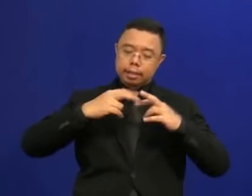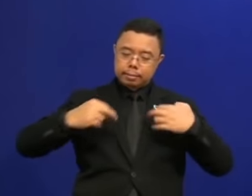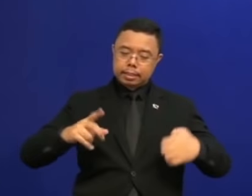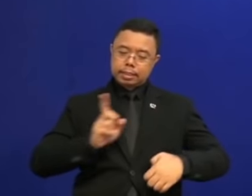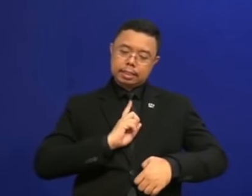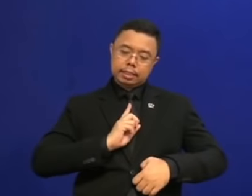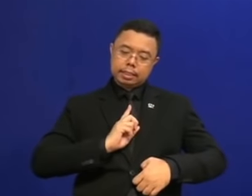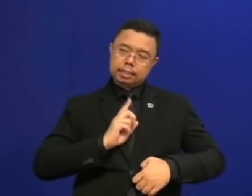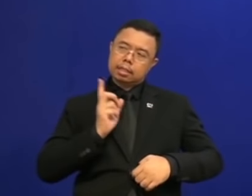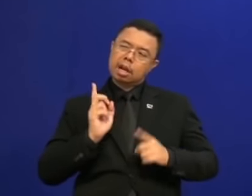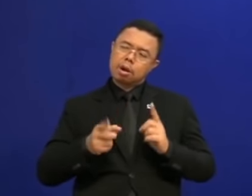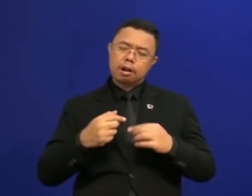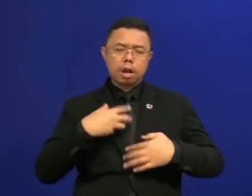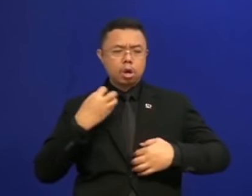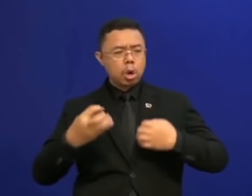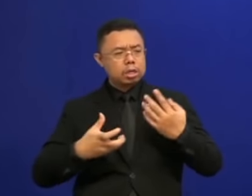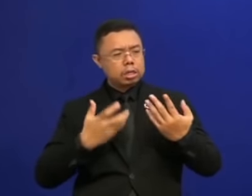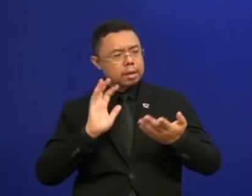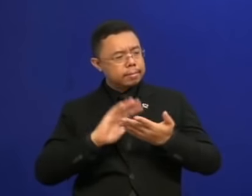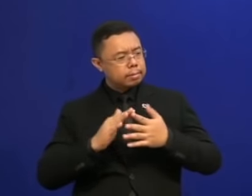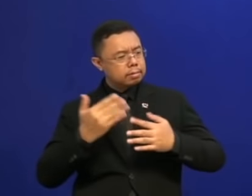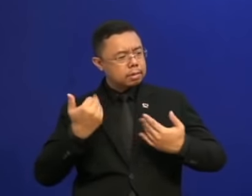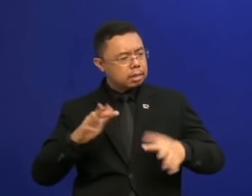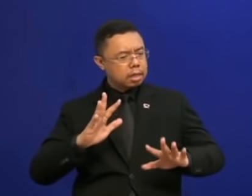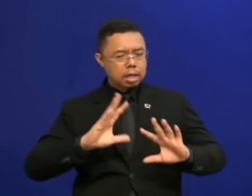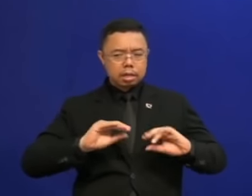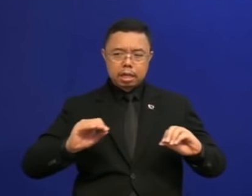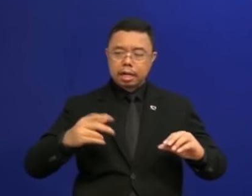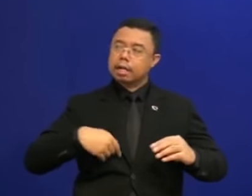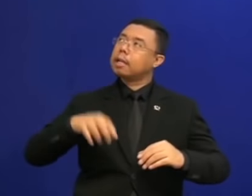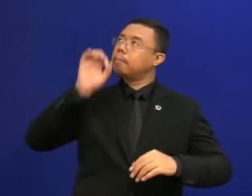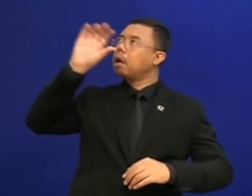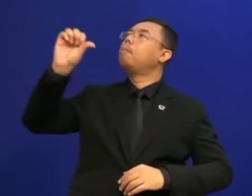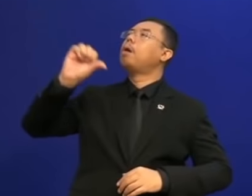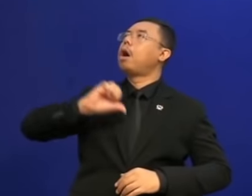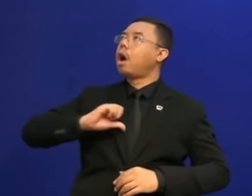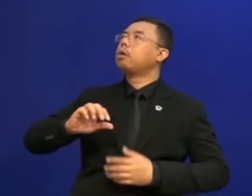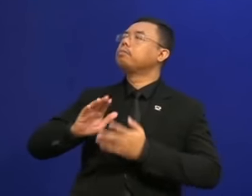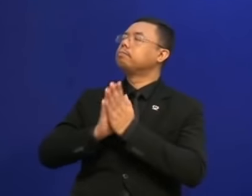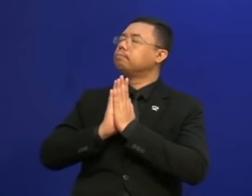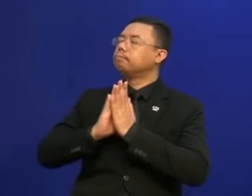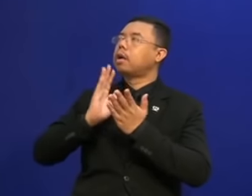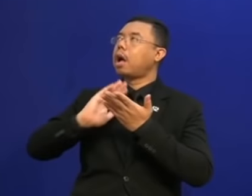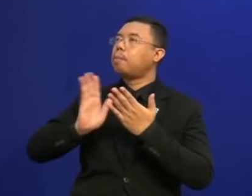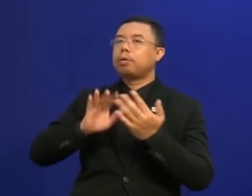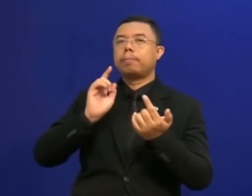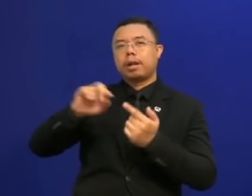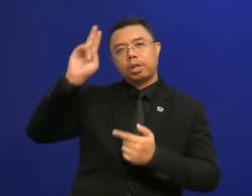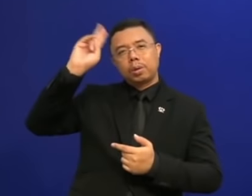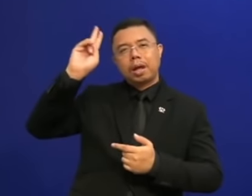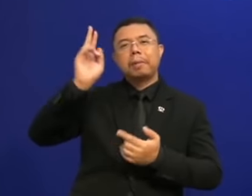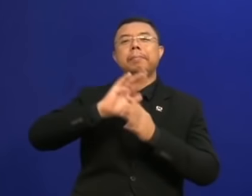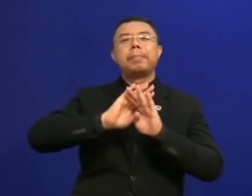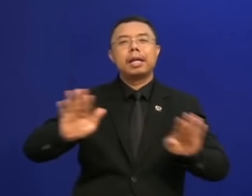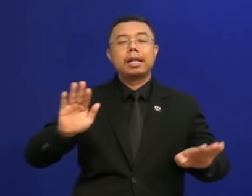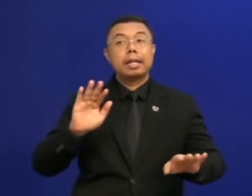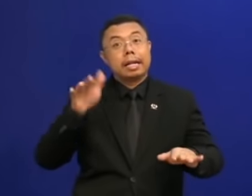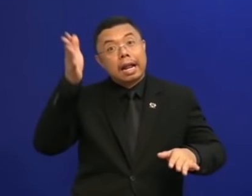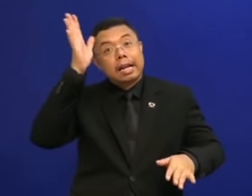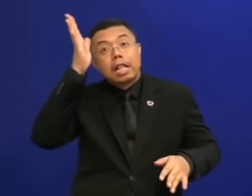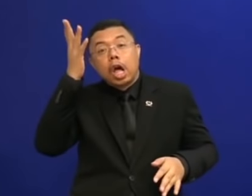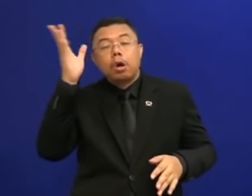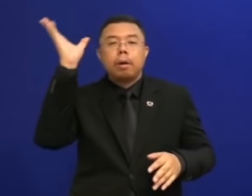periksa diri, kalau ada dosa yang kita lakukan, kita akui dan kita bereskan. Siapa tahu malam